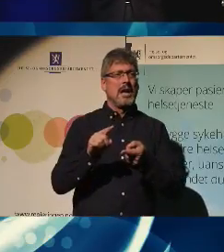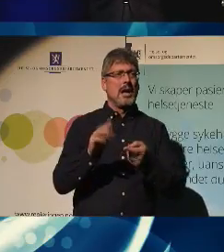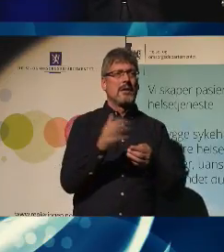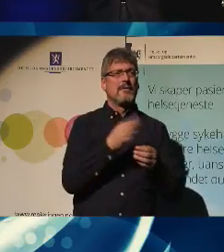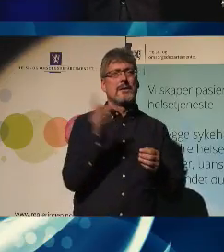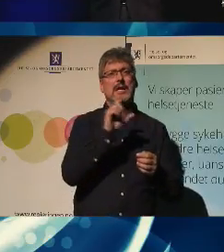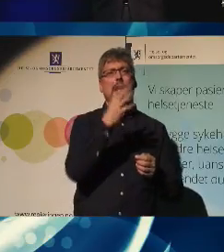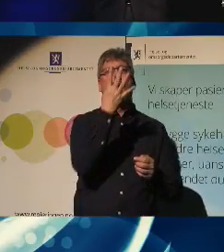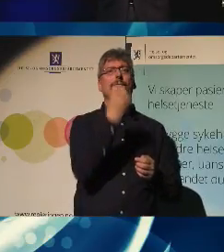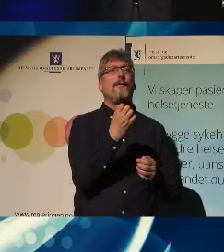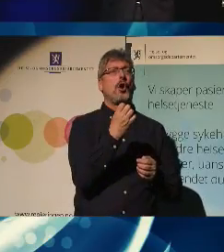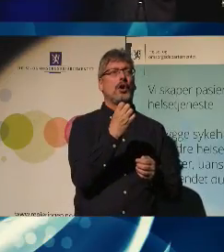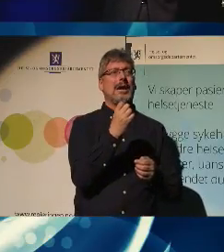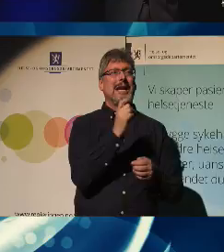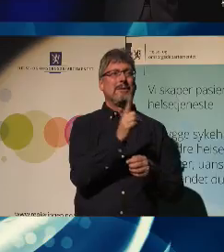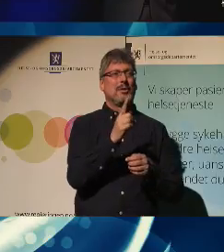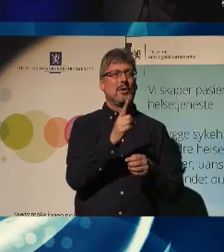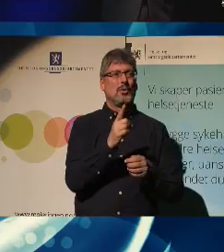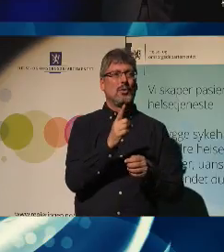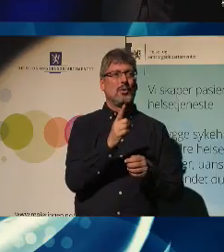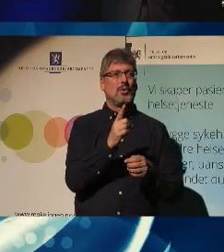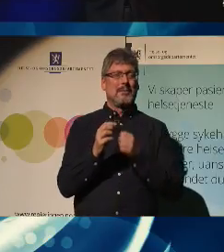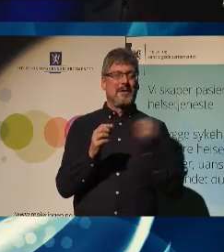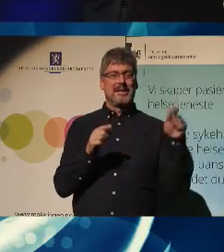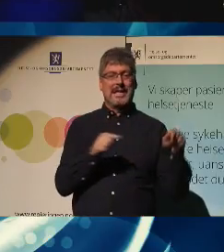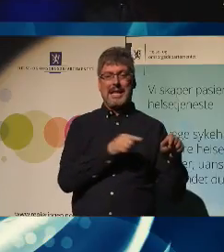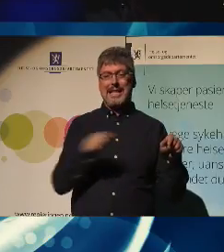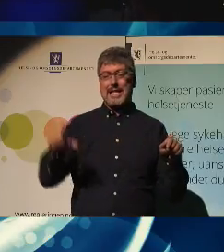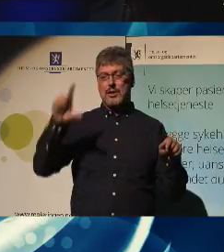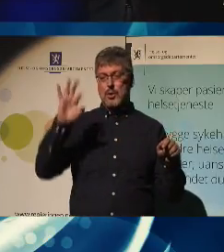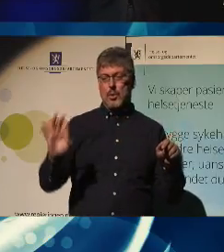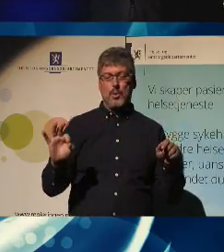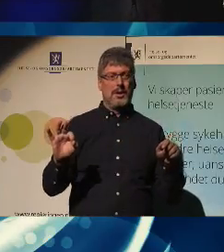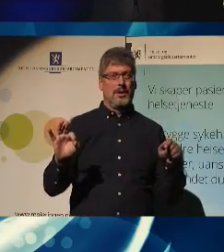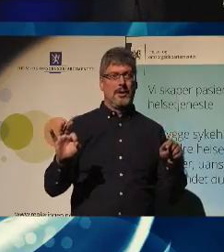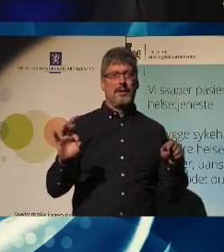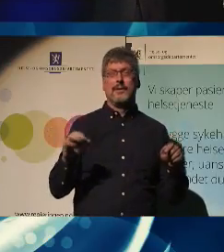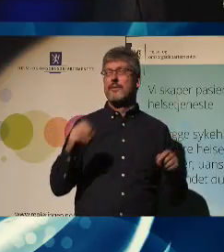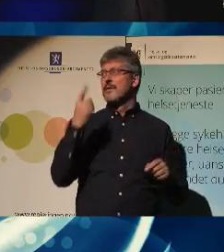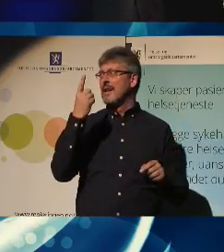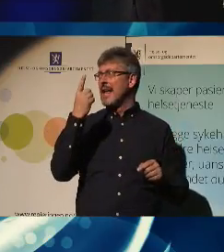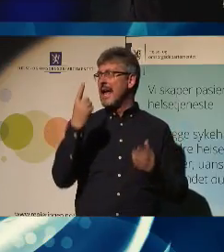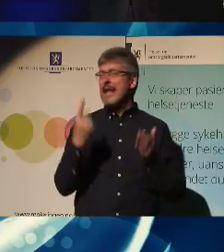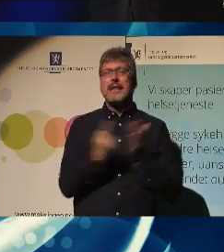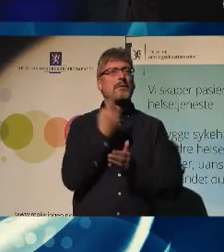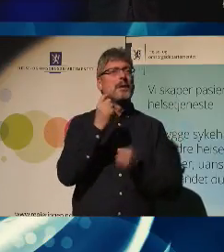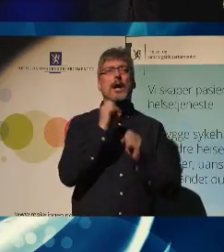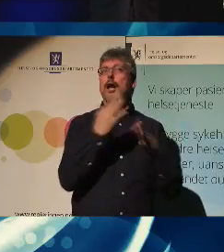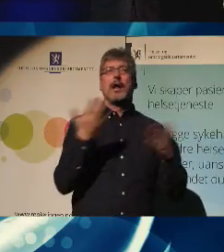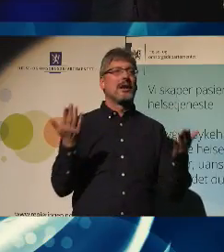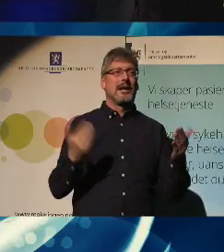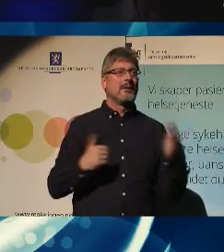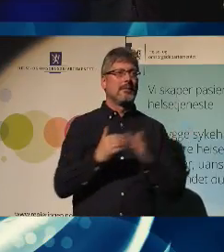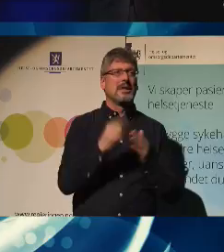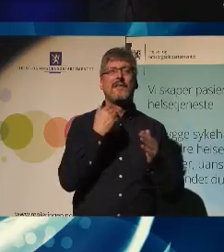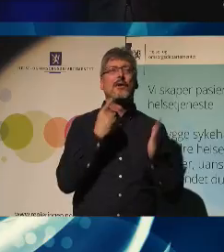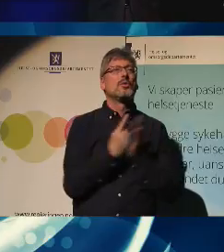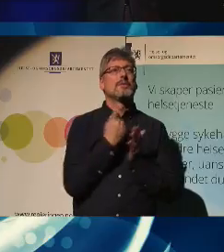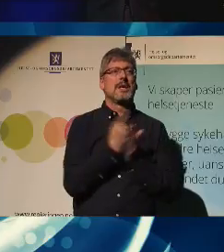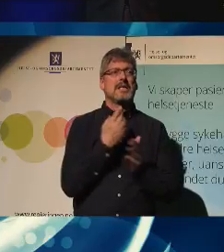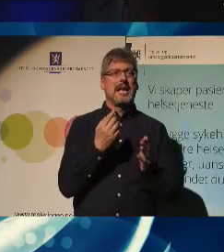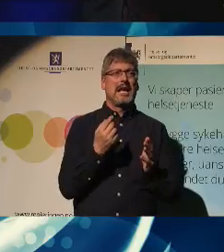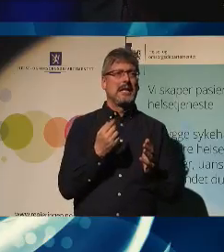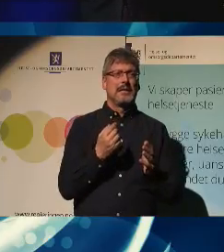40 minutter på venstre side og ned til nesten null. Og så var det en episode hvor man da ikke klarte å oppnå dette, hvor det var noe helt spesielt som